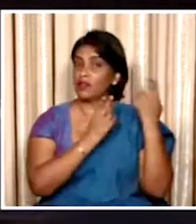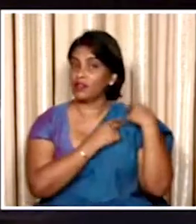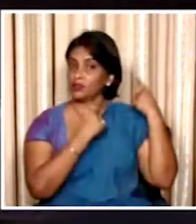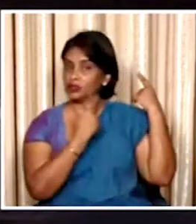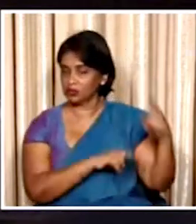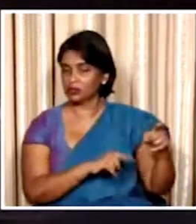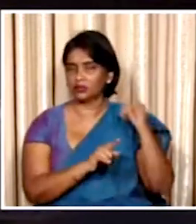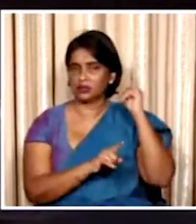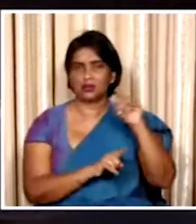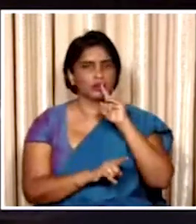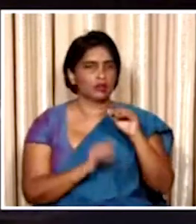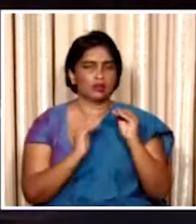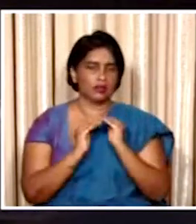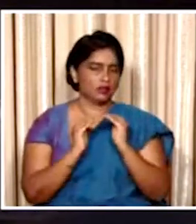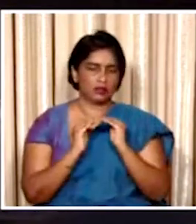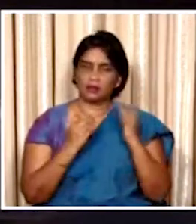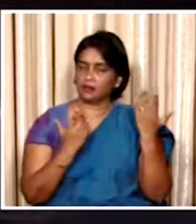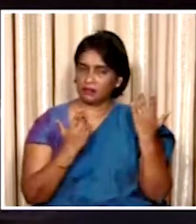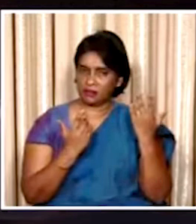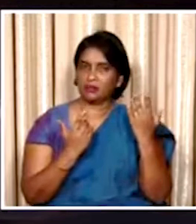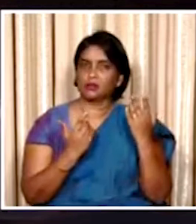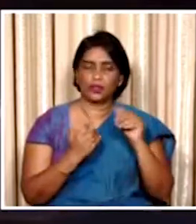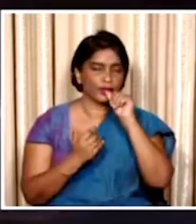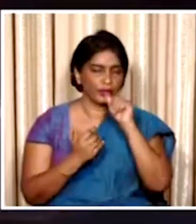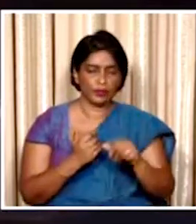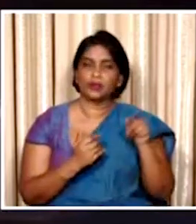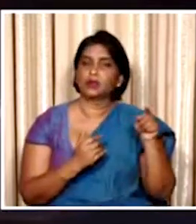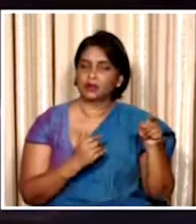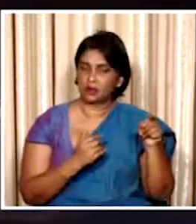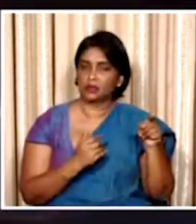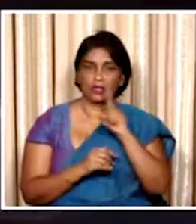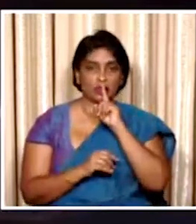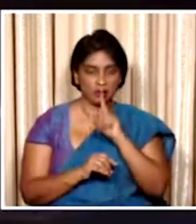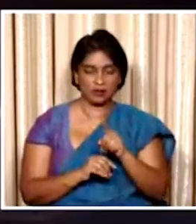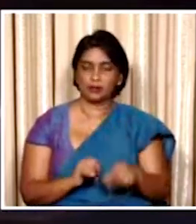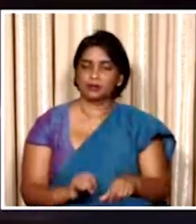කියලා චෝදනා කරන එක කිසිදු සාධාරණත්වයක් නැහැ. ඉතා පැහැදිලිව මේකේ තියෙනවා